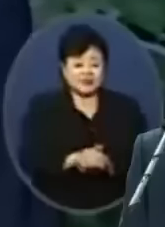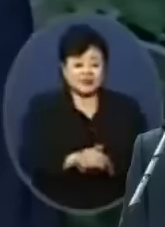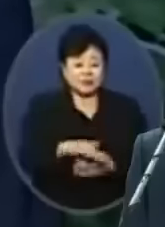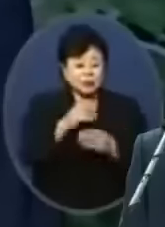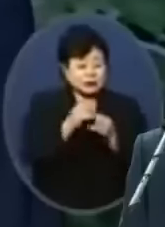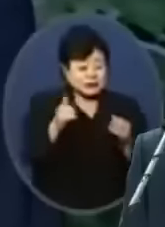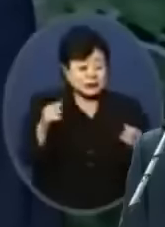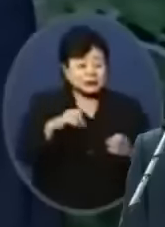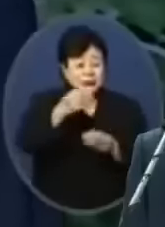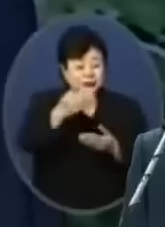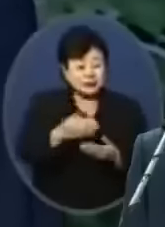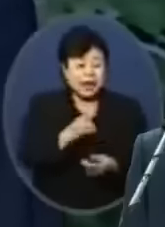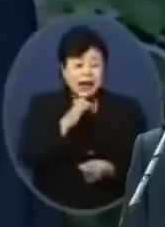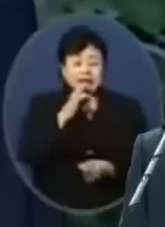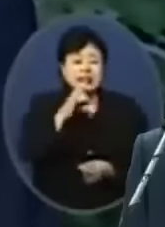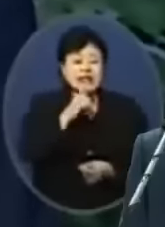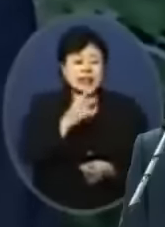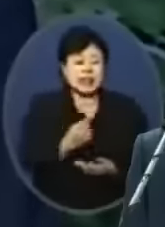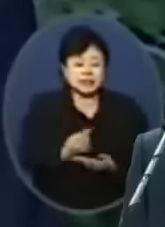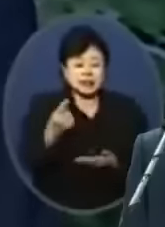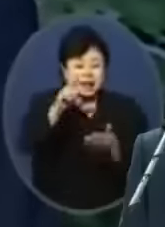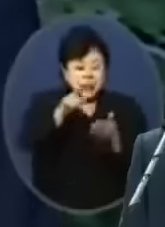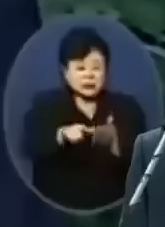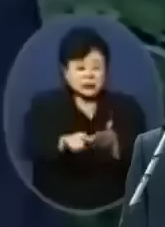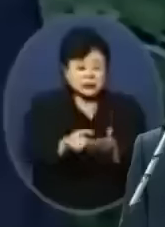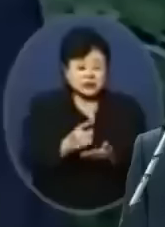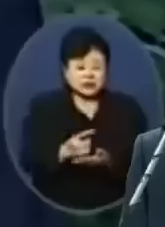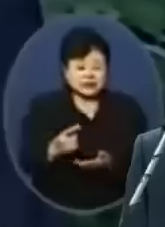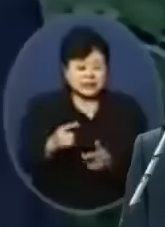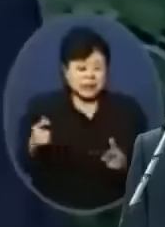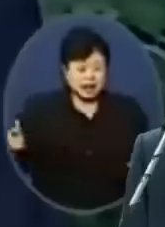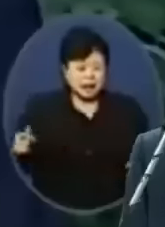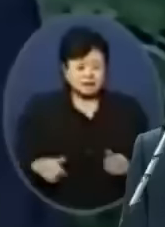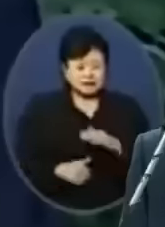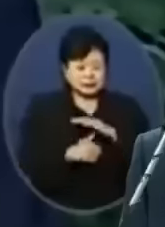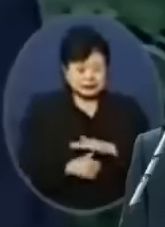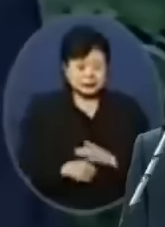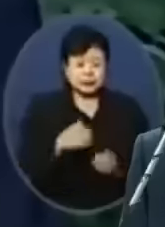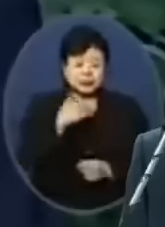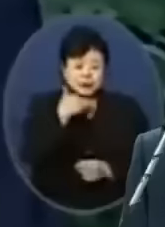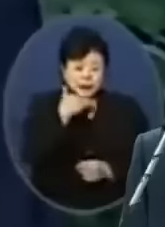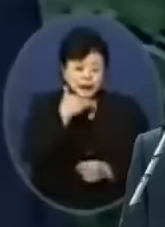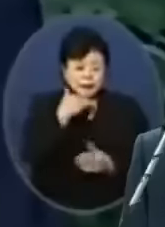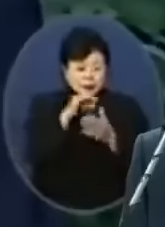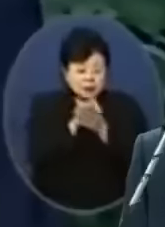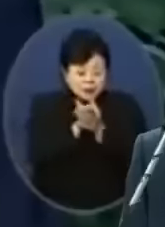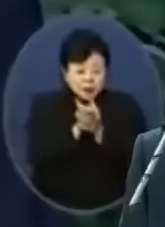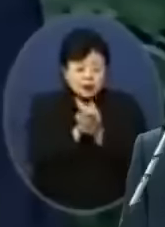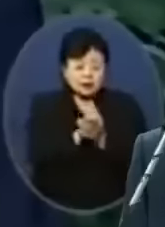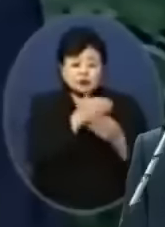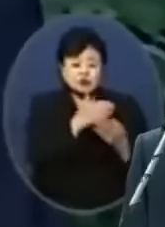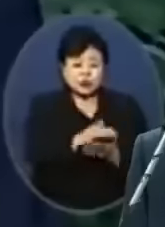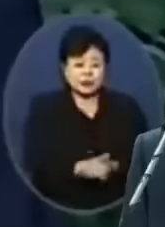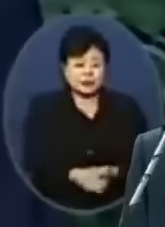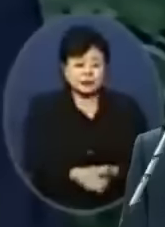모든 사람이 응답 안 된다고 떠날 때라도 떠나지 말고 끝까지 참고 기다리면서 기도하는 것입니다.